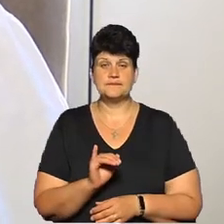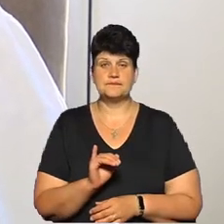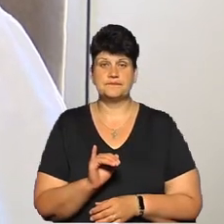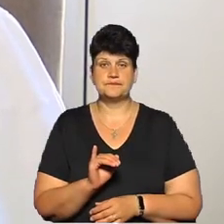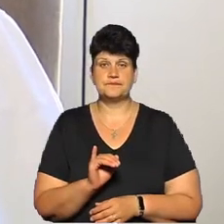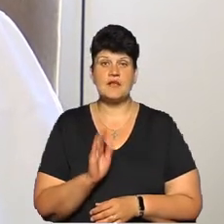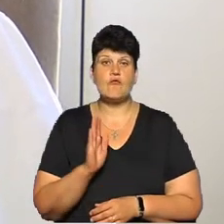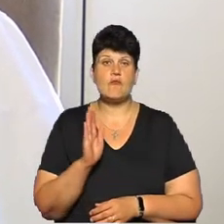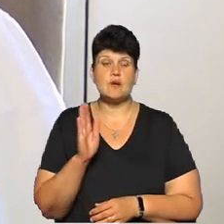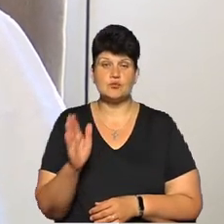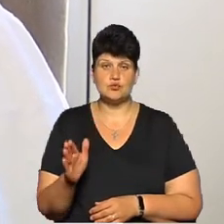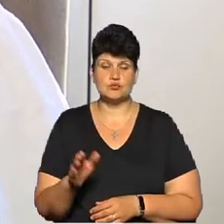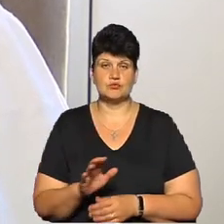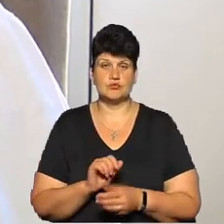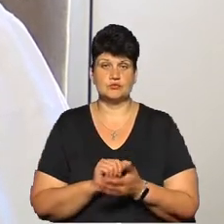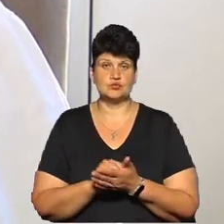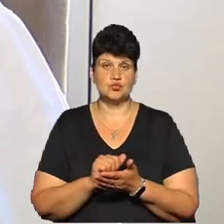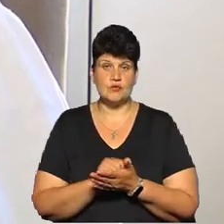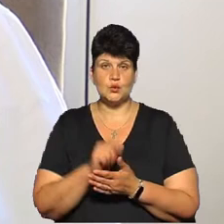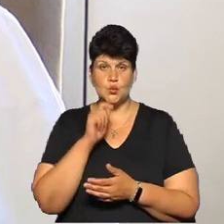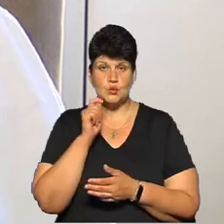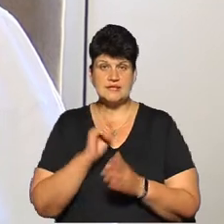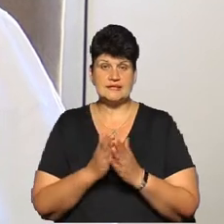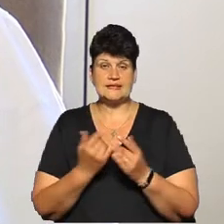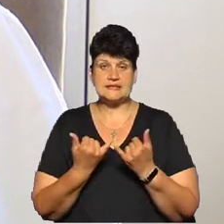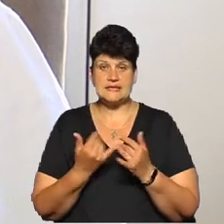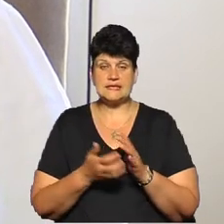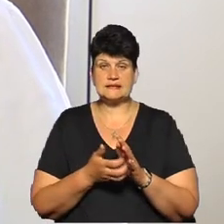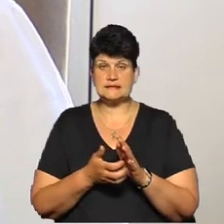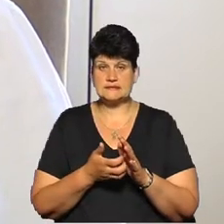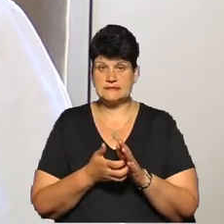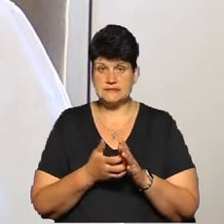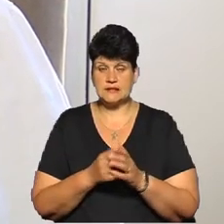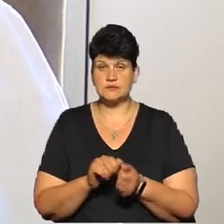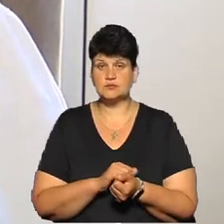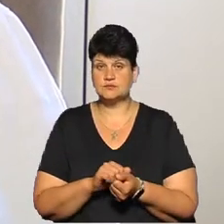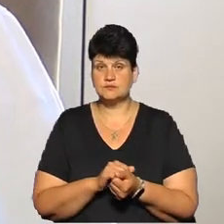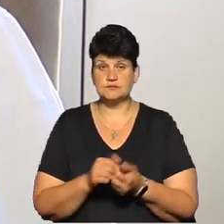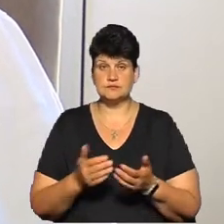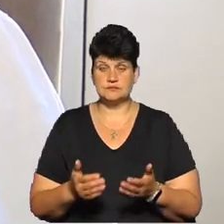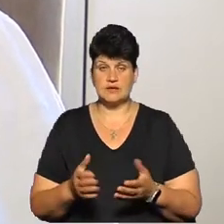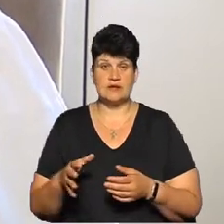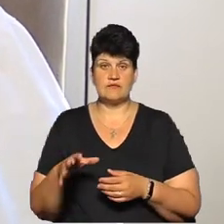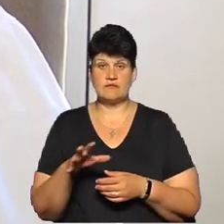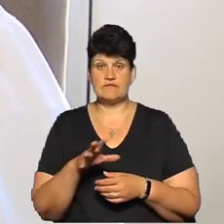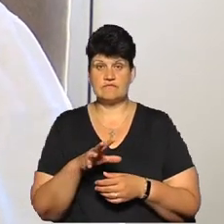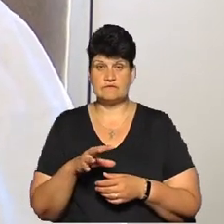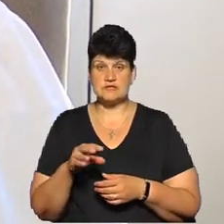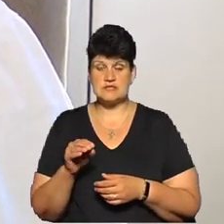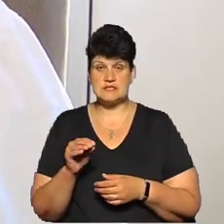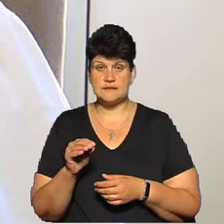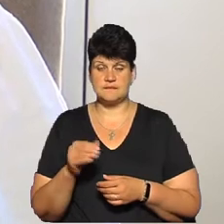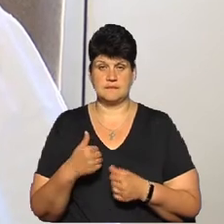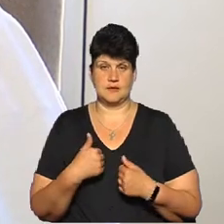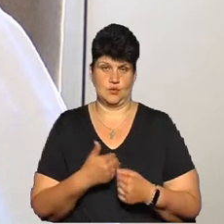в майбутньому випускати українські книги. Тому що зараз це дефіцит паперу і все. Ну і ми